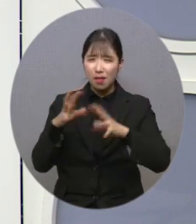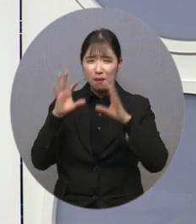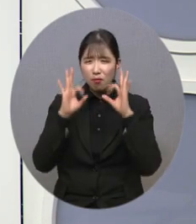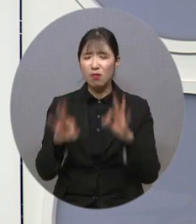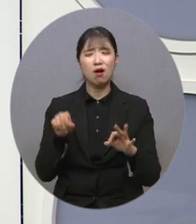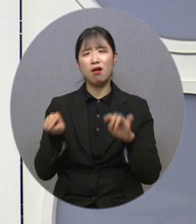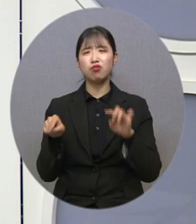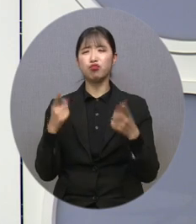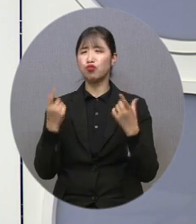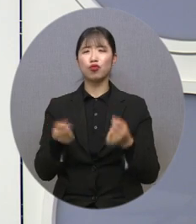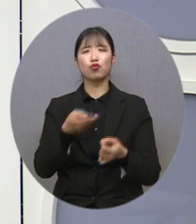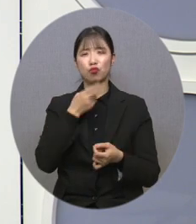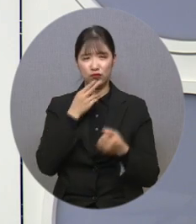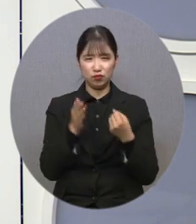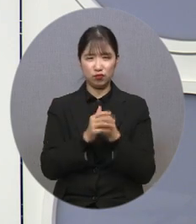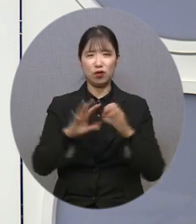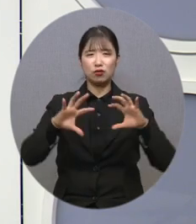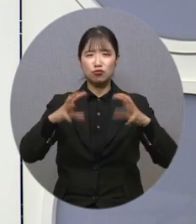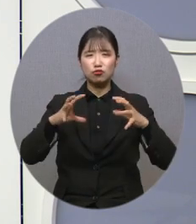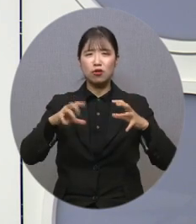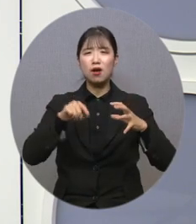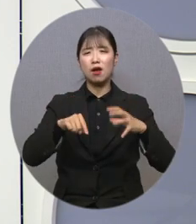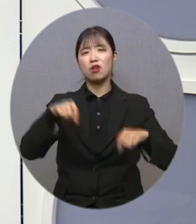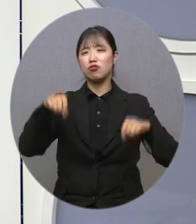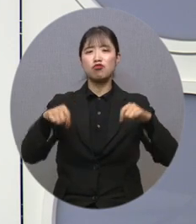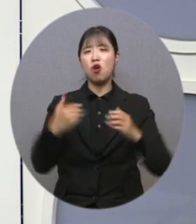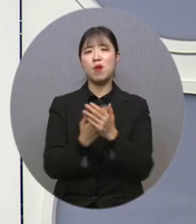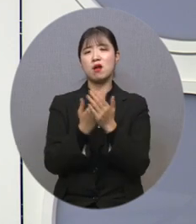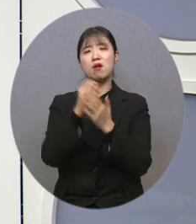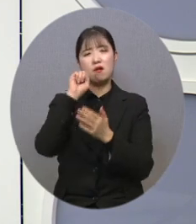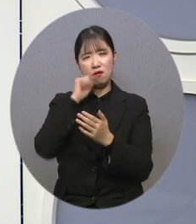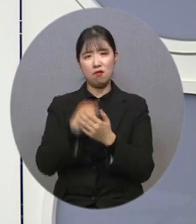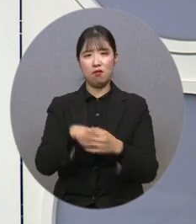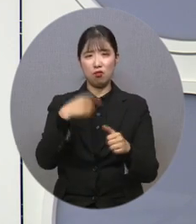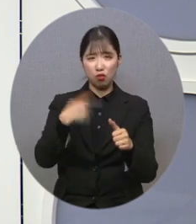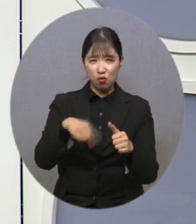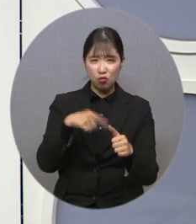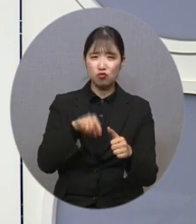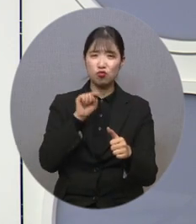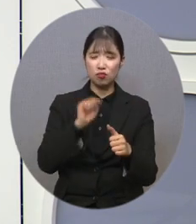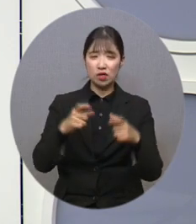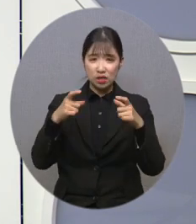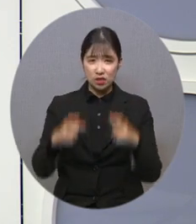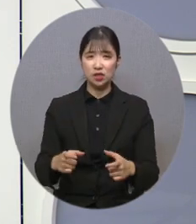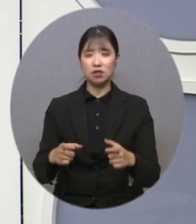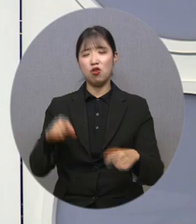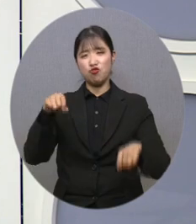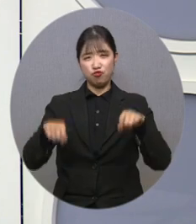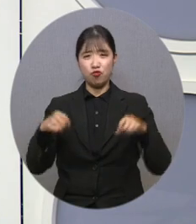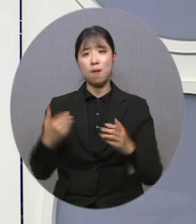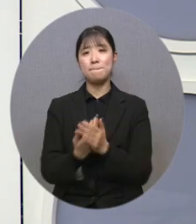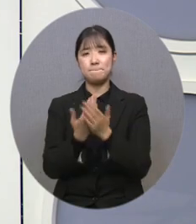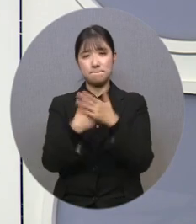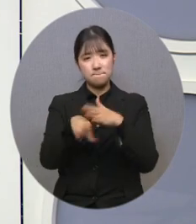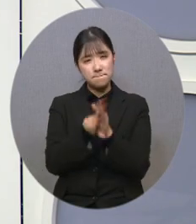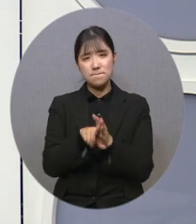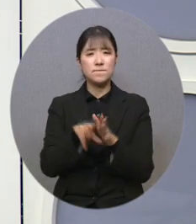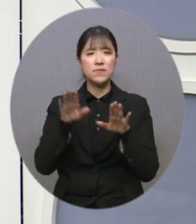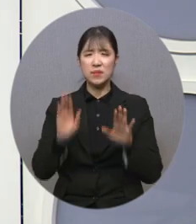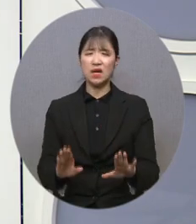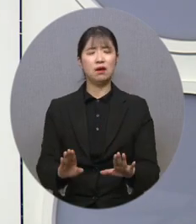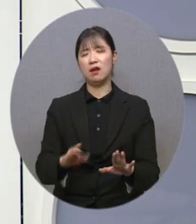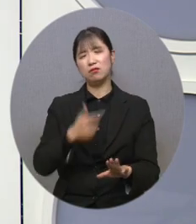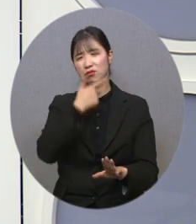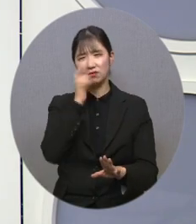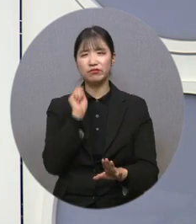그러니까 국가가 균형 발전이 안 되는 거예요. 교육적 쟁도 지역 균형 발전 차원에서는 굉장히 지금 우린